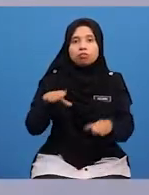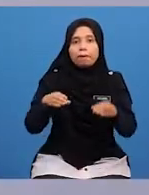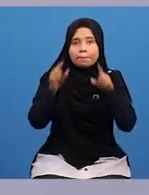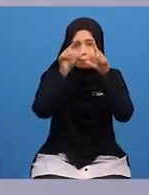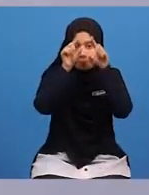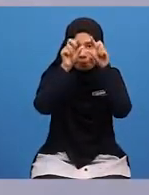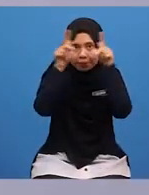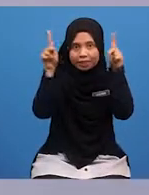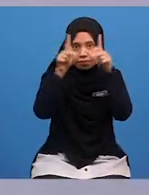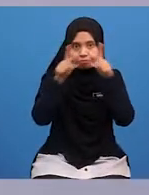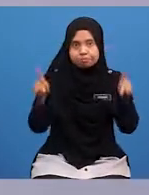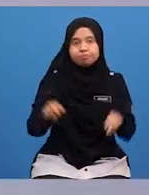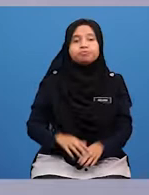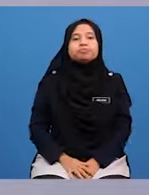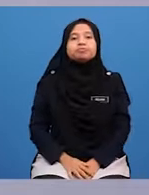ini.